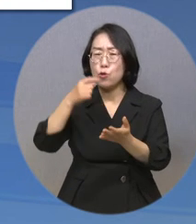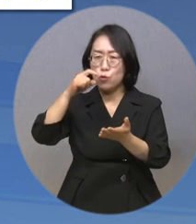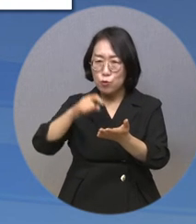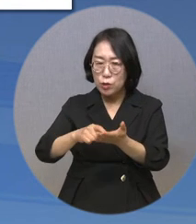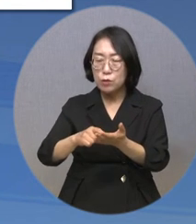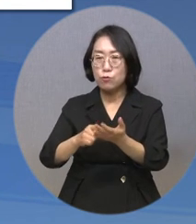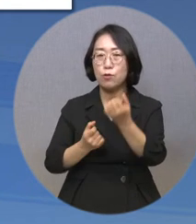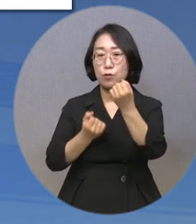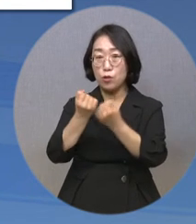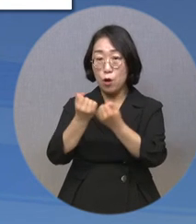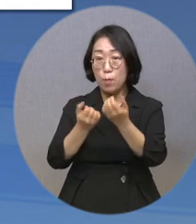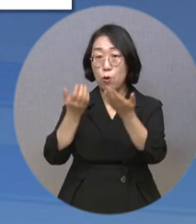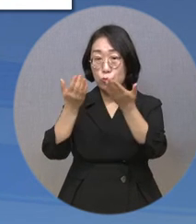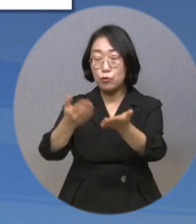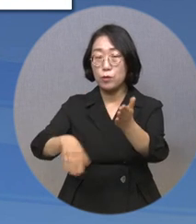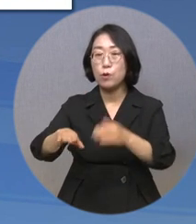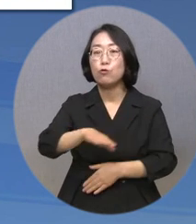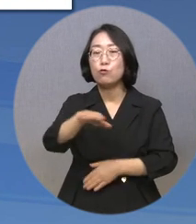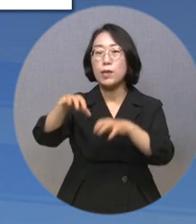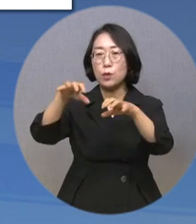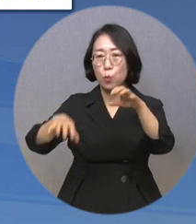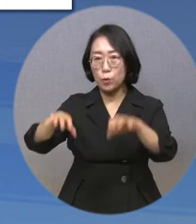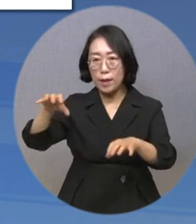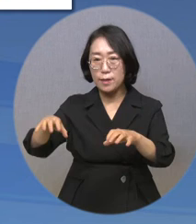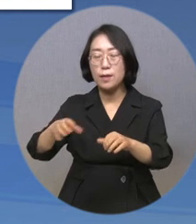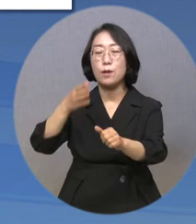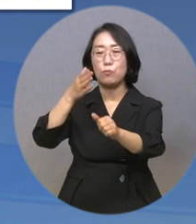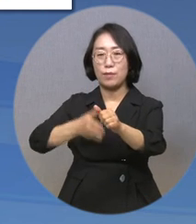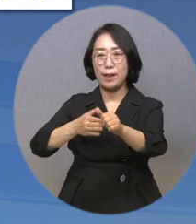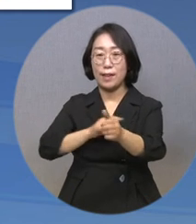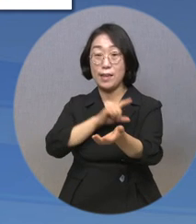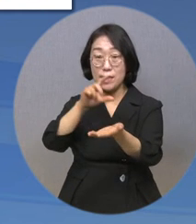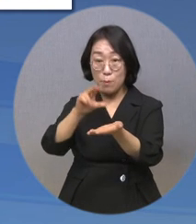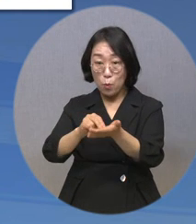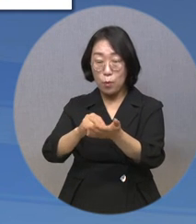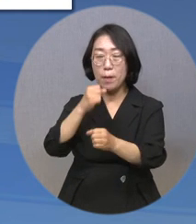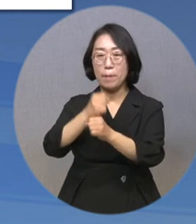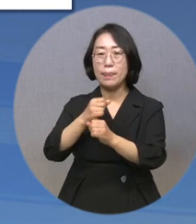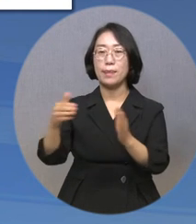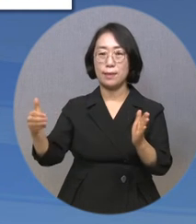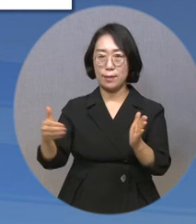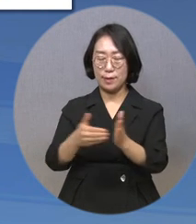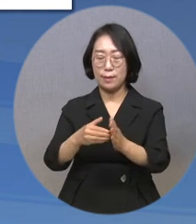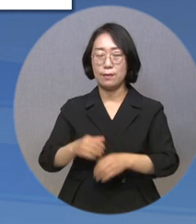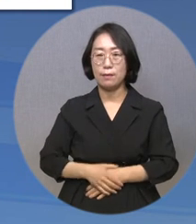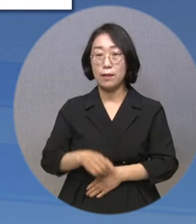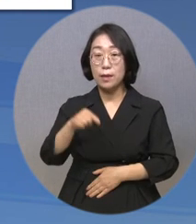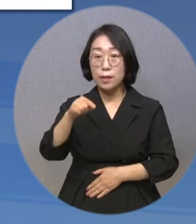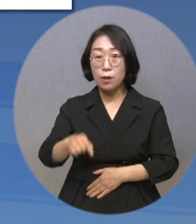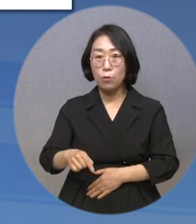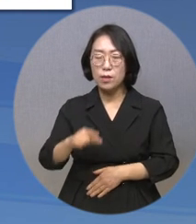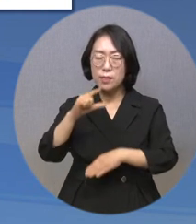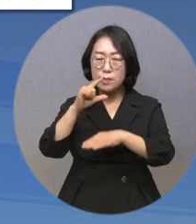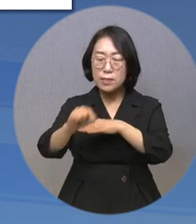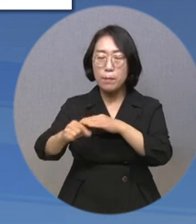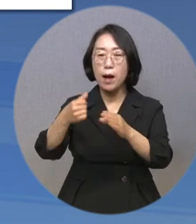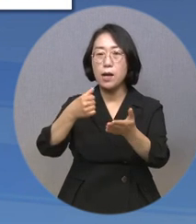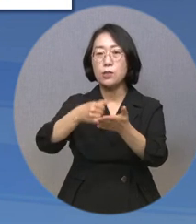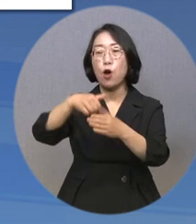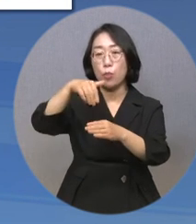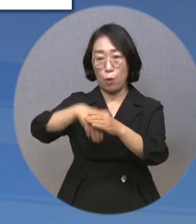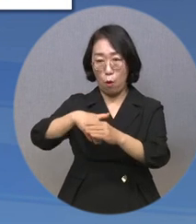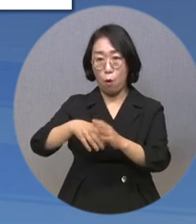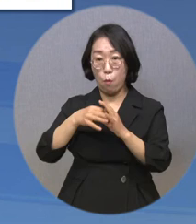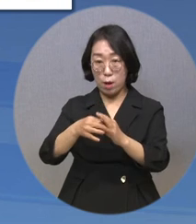교육자료 우리 동네를 부탁해를 제작했다고 지난 4일 밝혔습니다. 이는 지방선거의 개념을 알기 쉽게